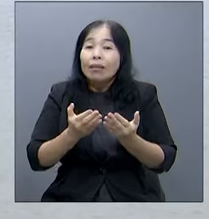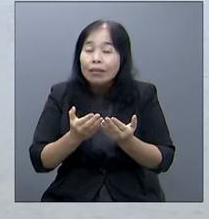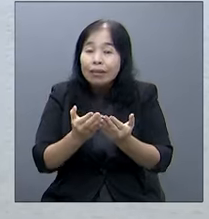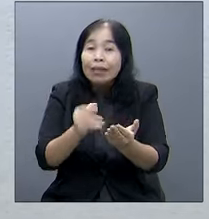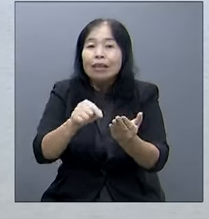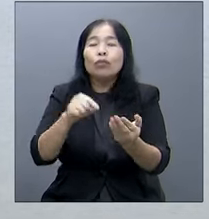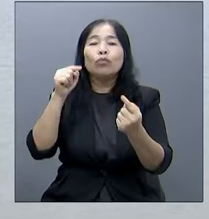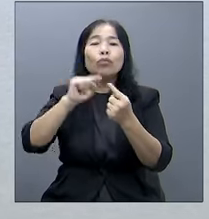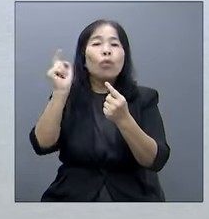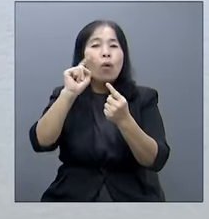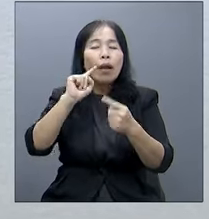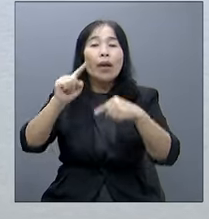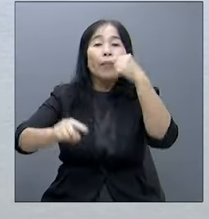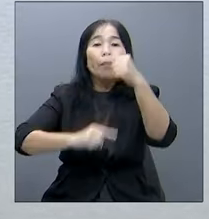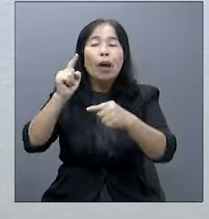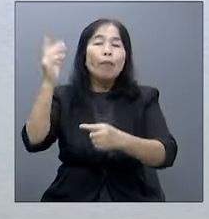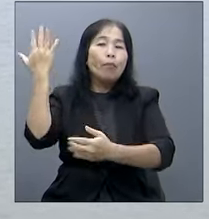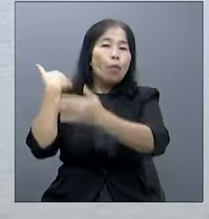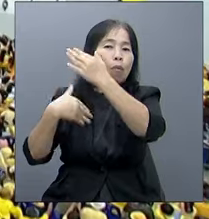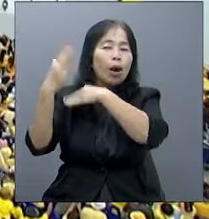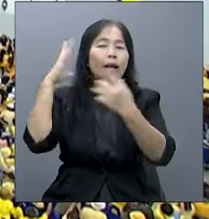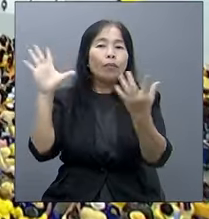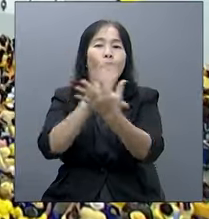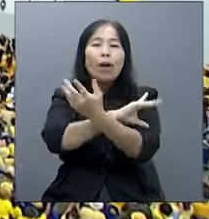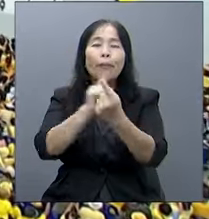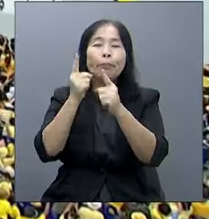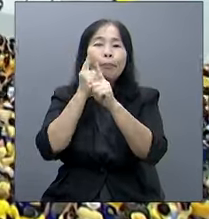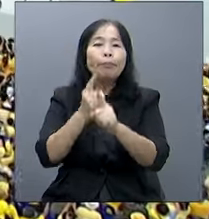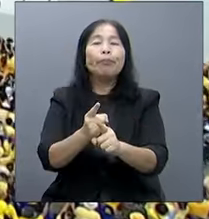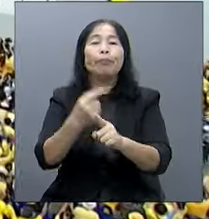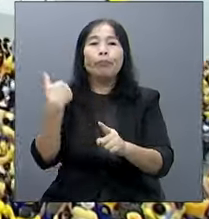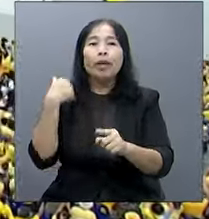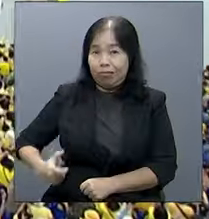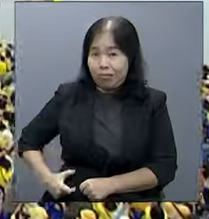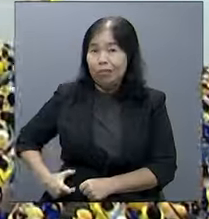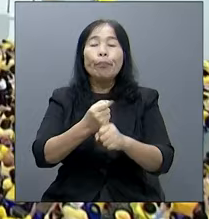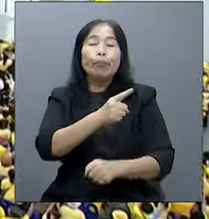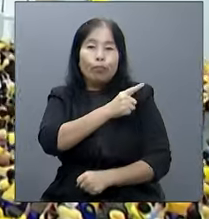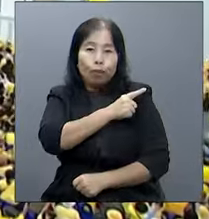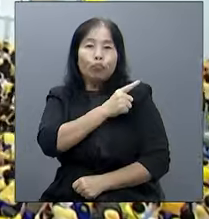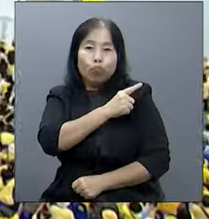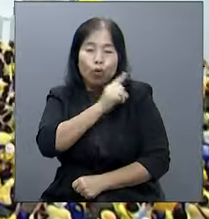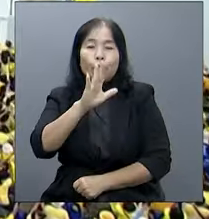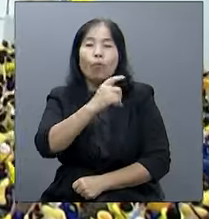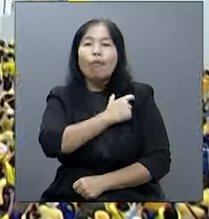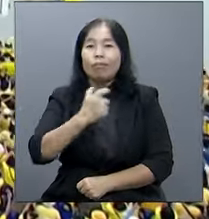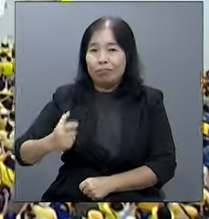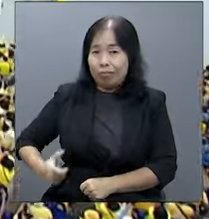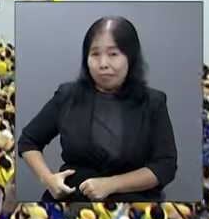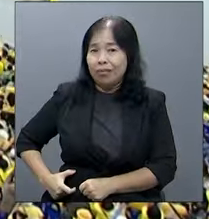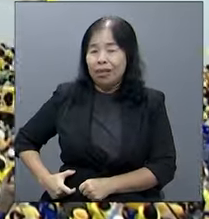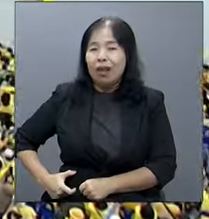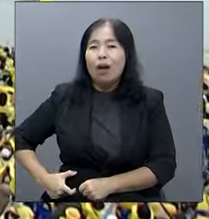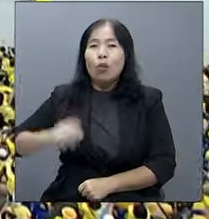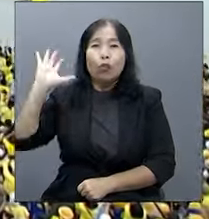การเสด็จพระรชดำเนิน ตามแบโราณ ราชประเภนีเป็อกหนึงพระราชพิธีสำคัญ ที่มีควงดงามหนึ่เดียวใน